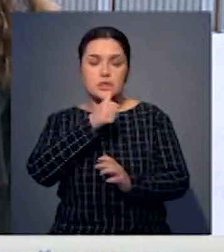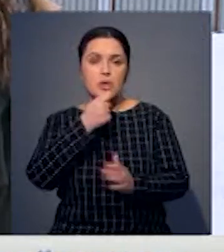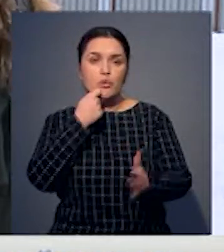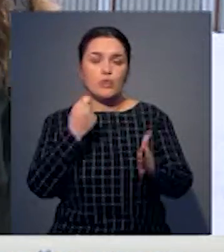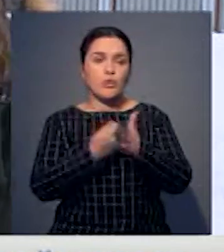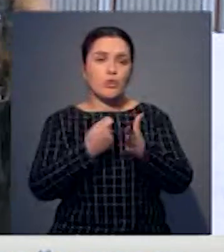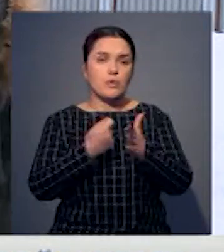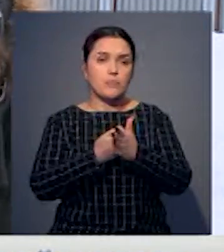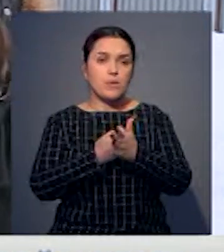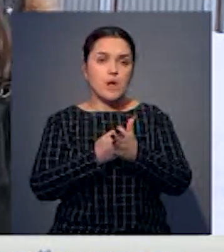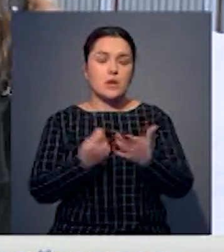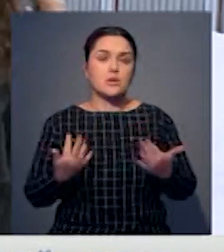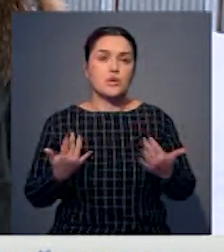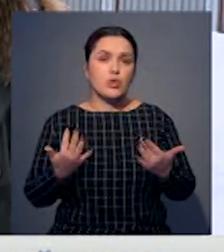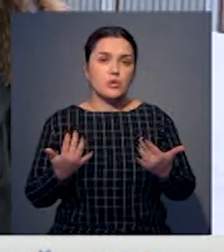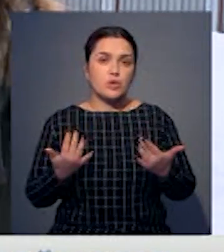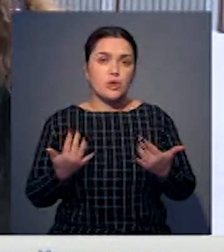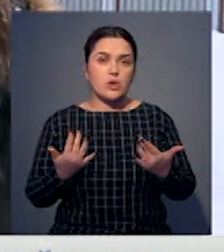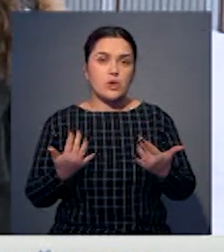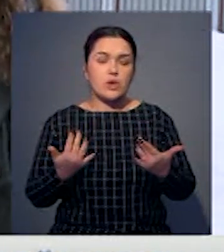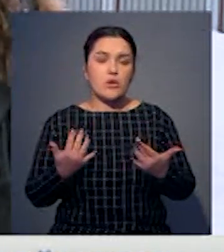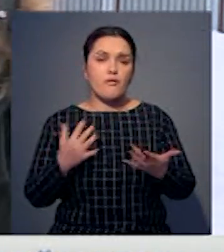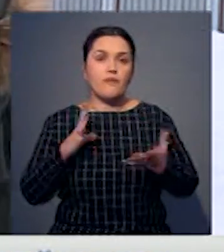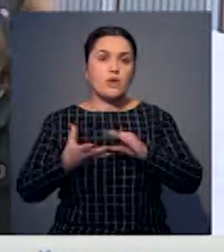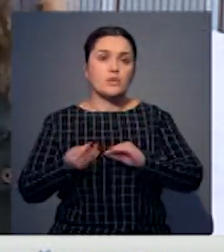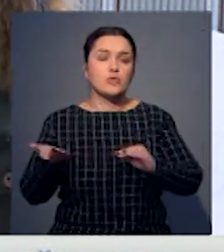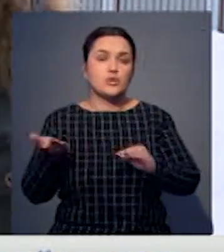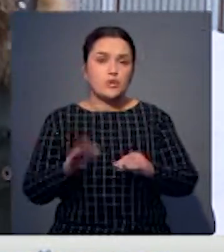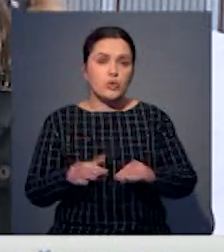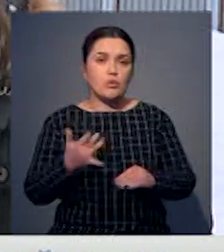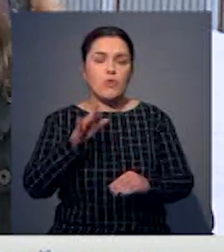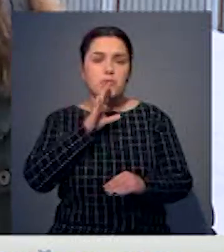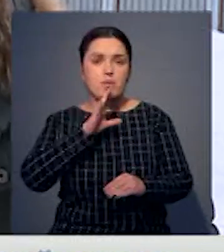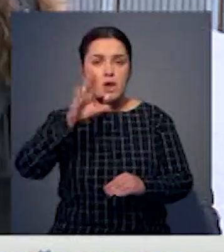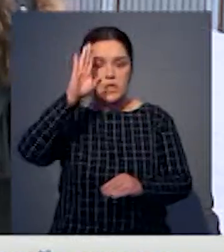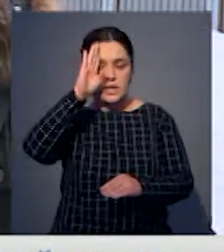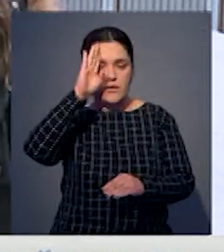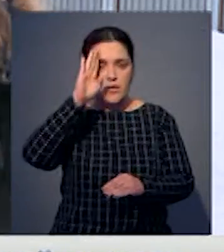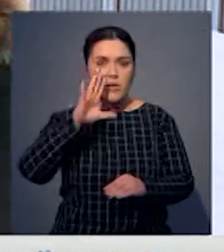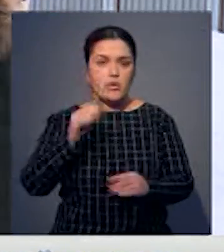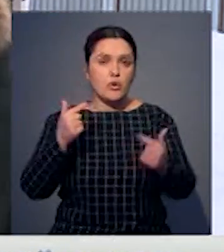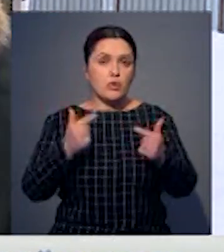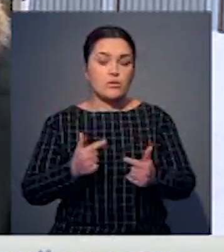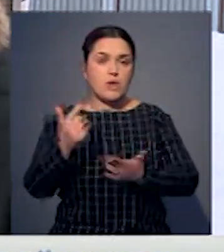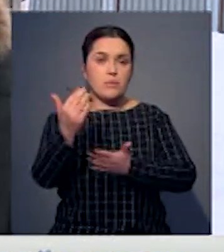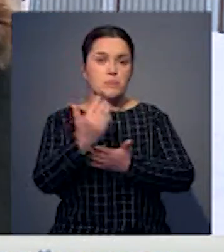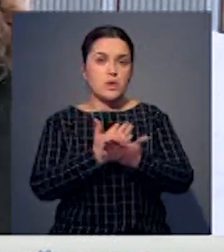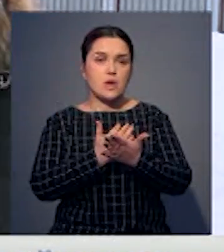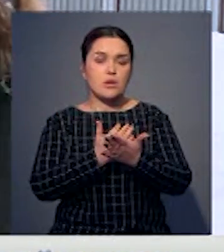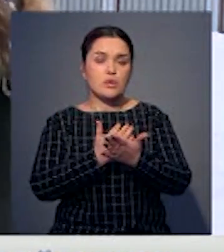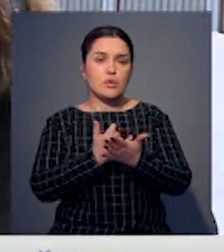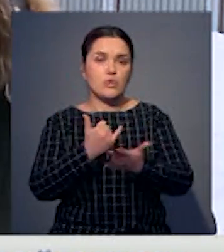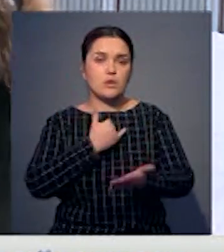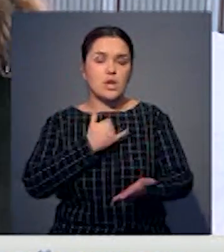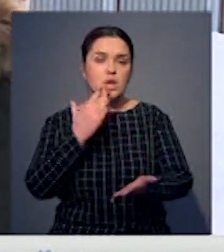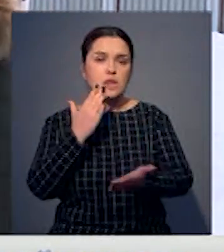комбикорма на кроликов, сколько в принципе кроликов, то есть сколько крольчих, сколько кролов. Ну, вся полностью информация о нашей